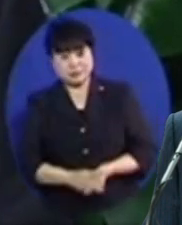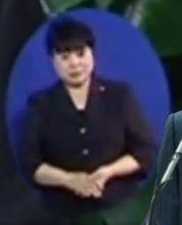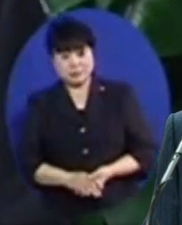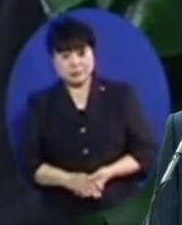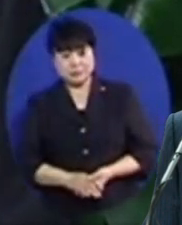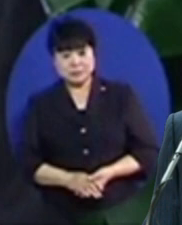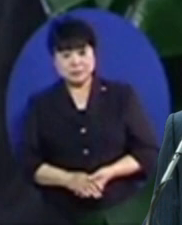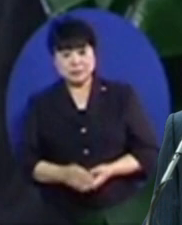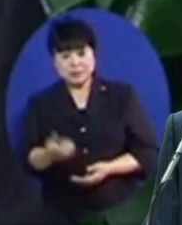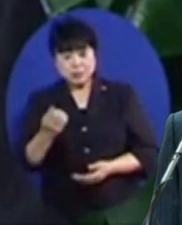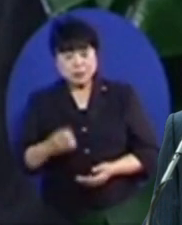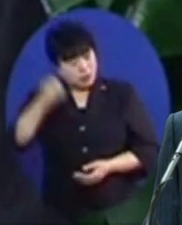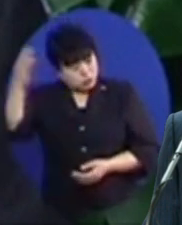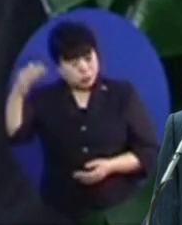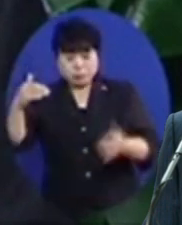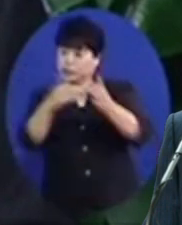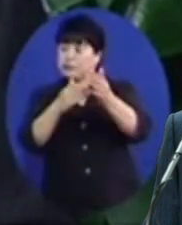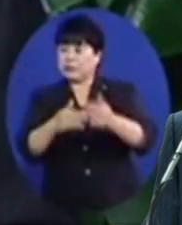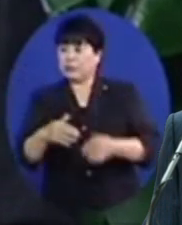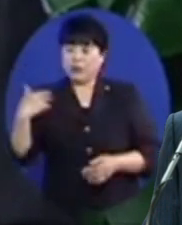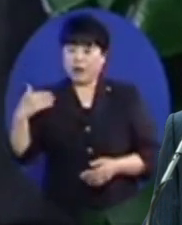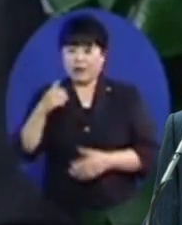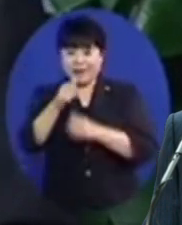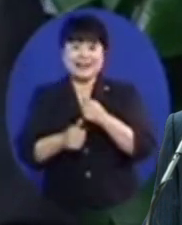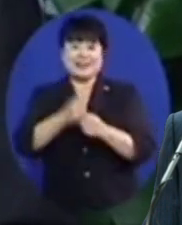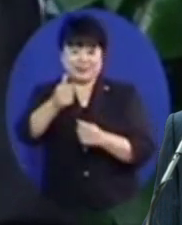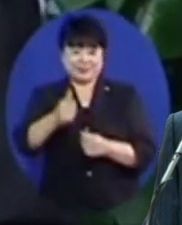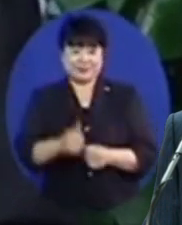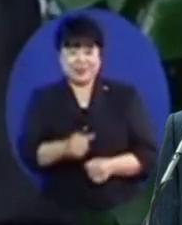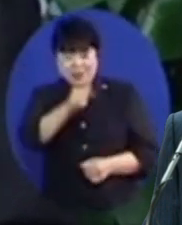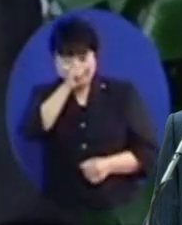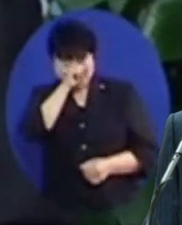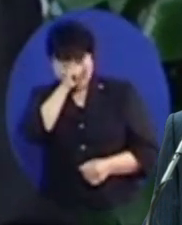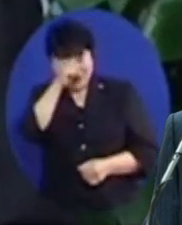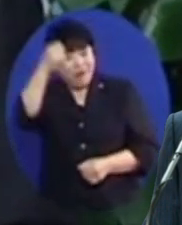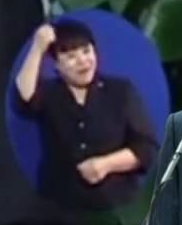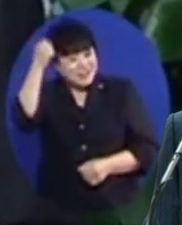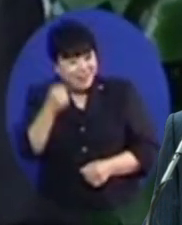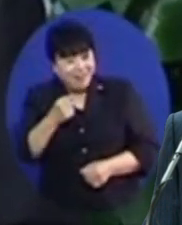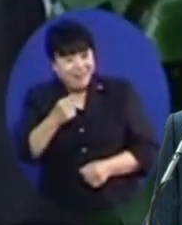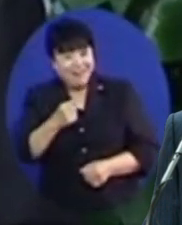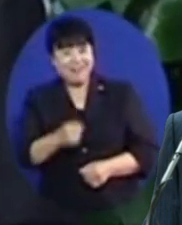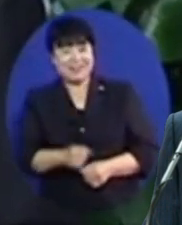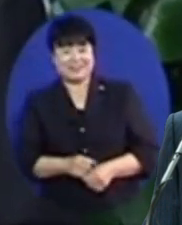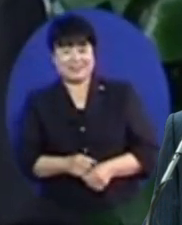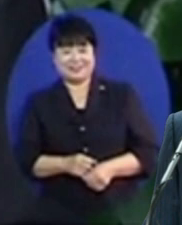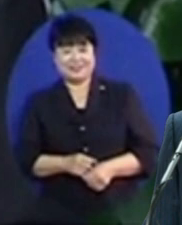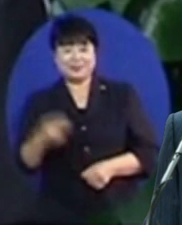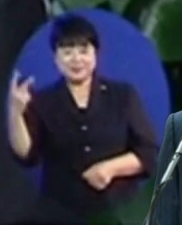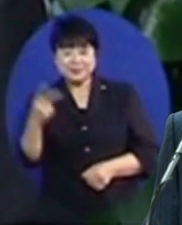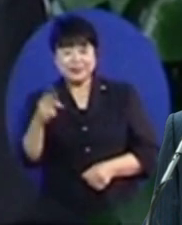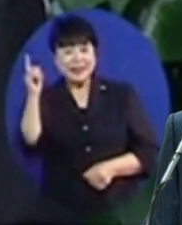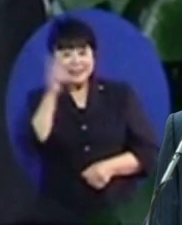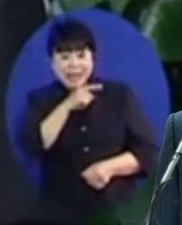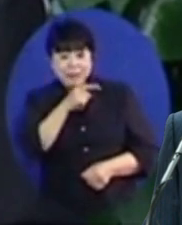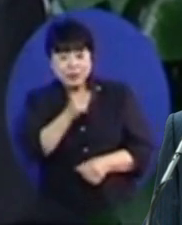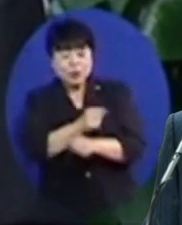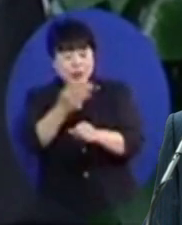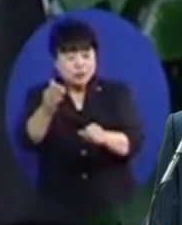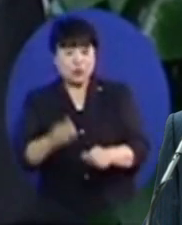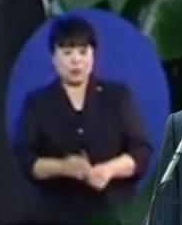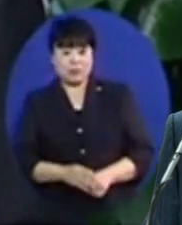벌써 잊어버리고 모른다. 하나님은 좋은 일에만 다 기억하는 것이 아니라 나쁜 일은